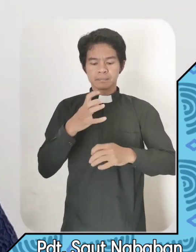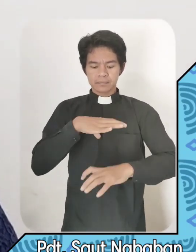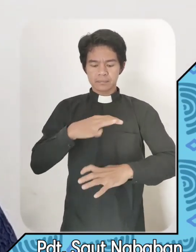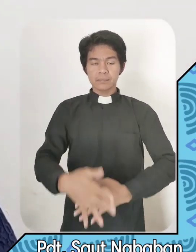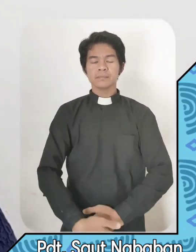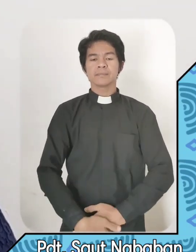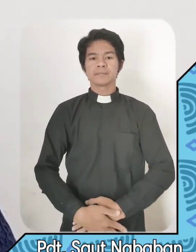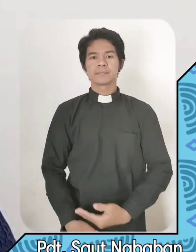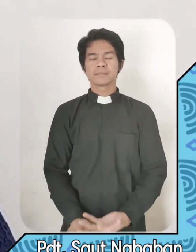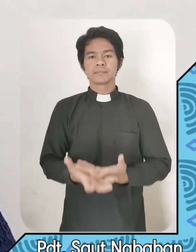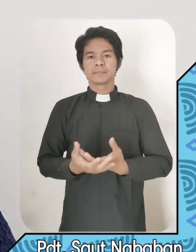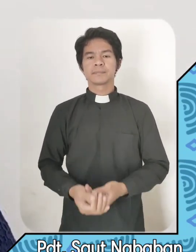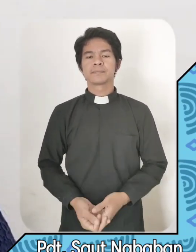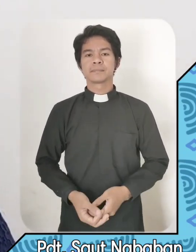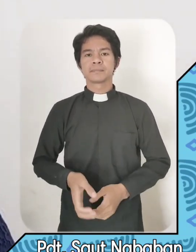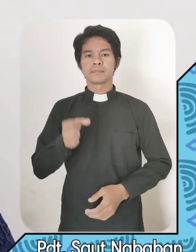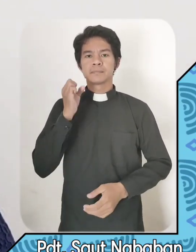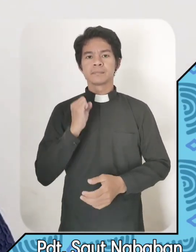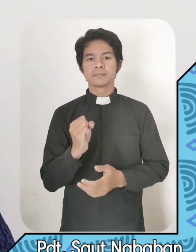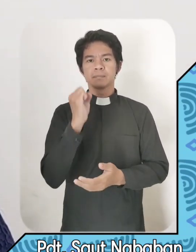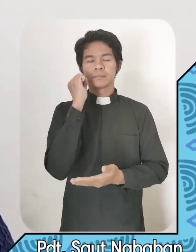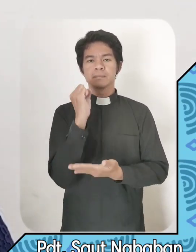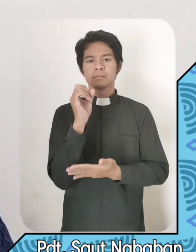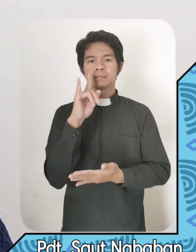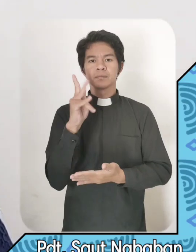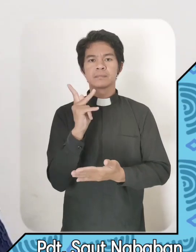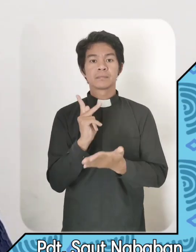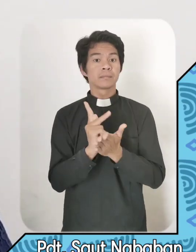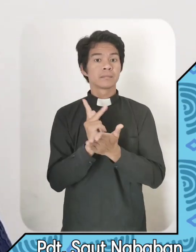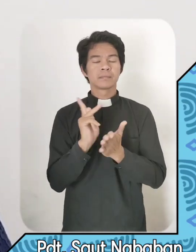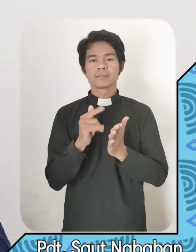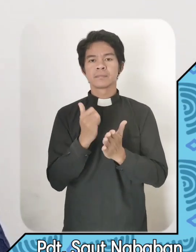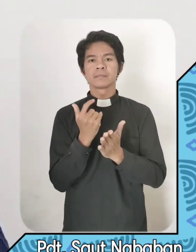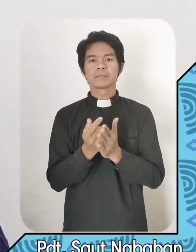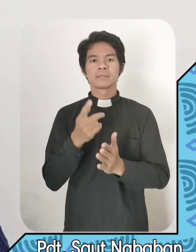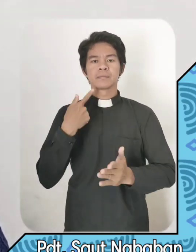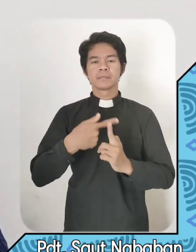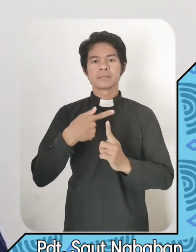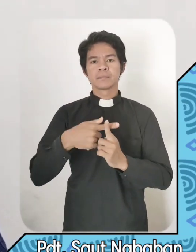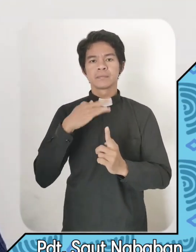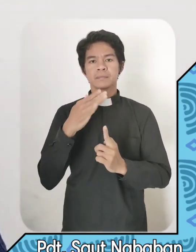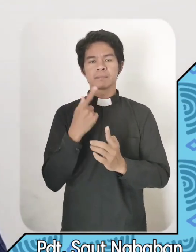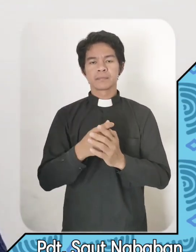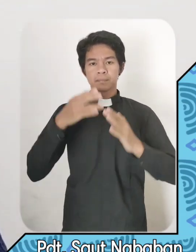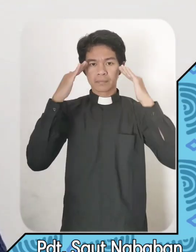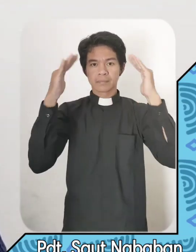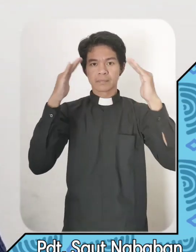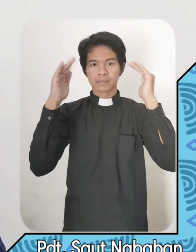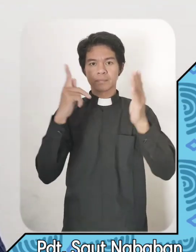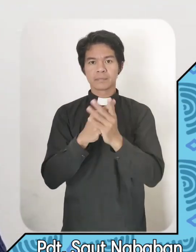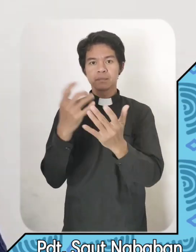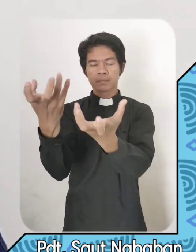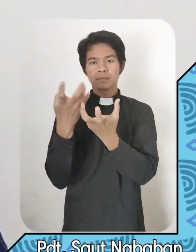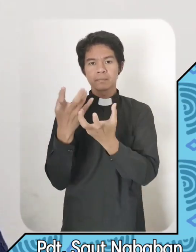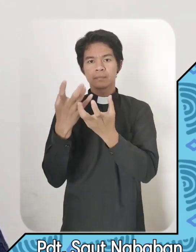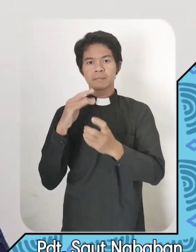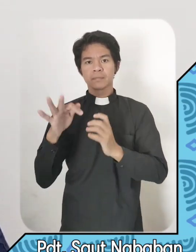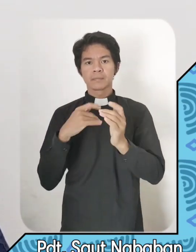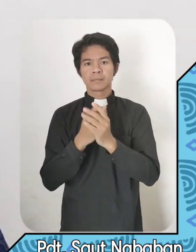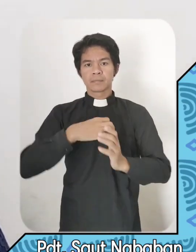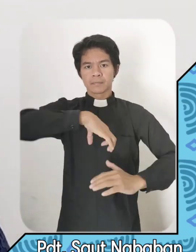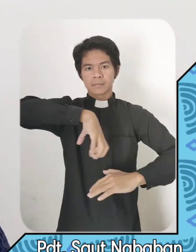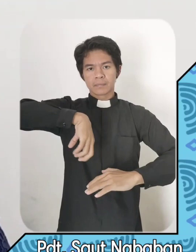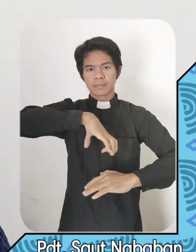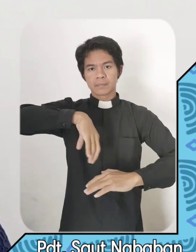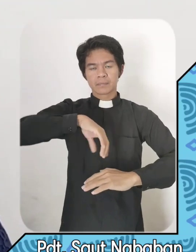atau Paskah. Sebenarnya sebelum kekristenan dikenal dan diterima orang Batak,